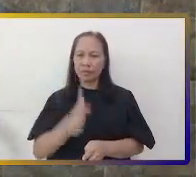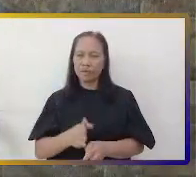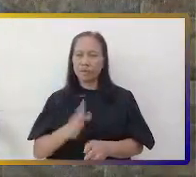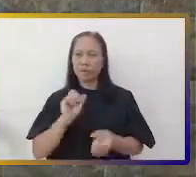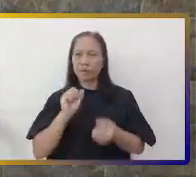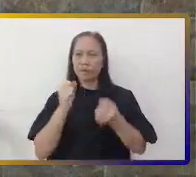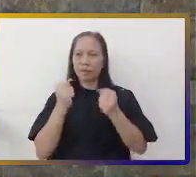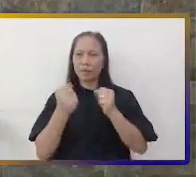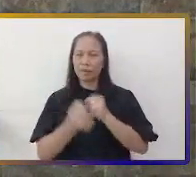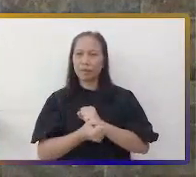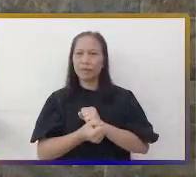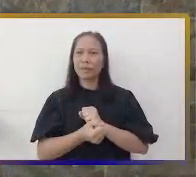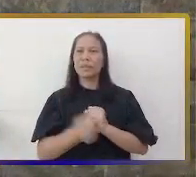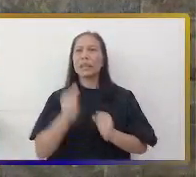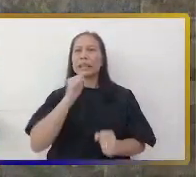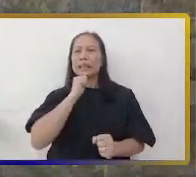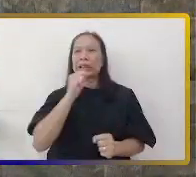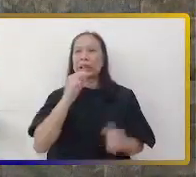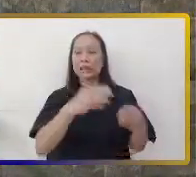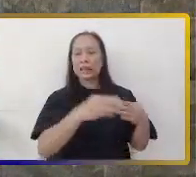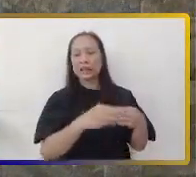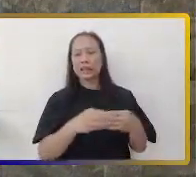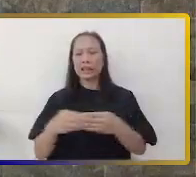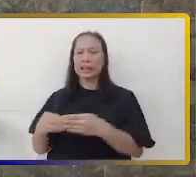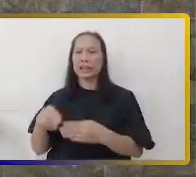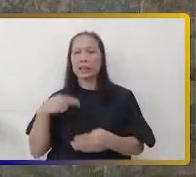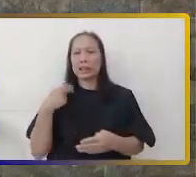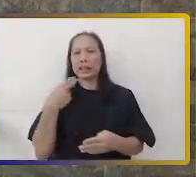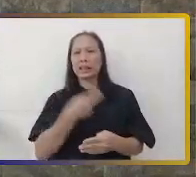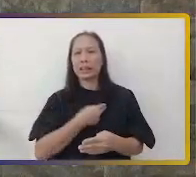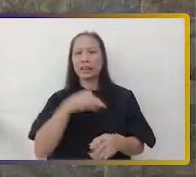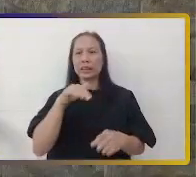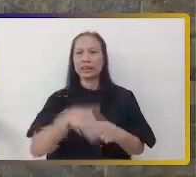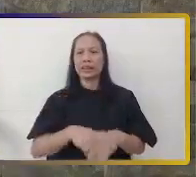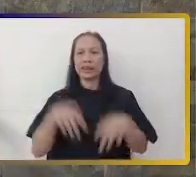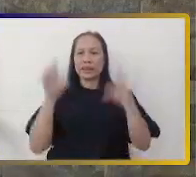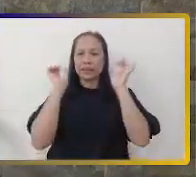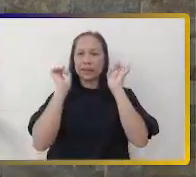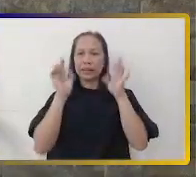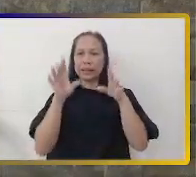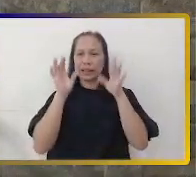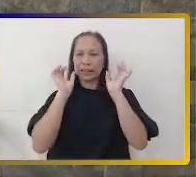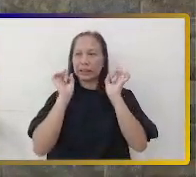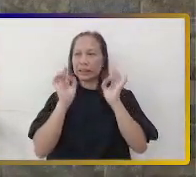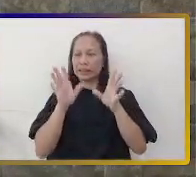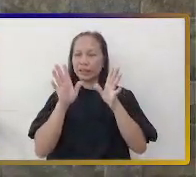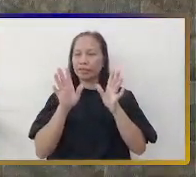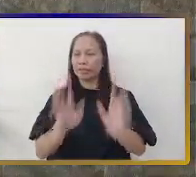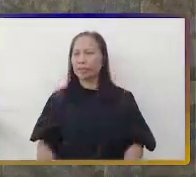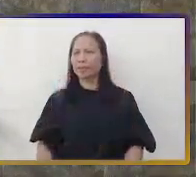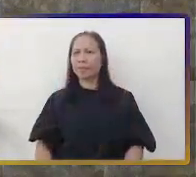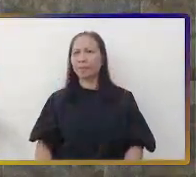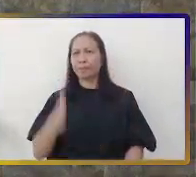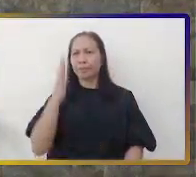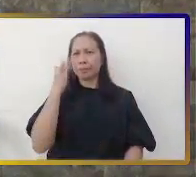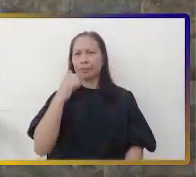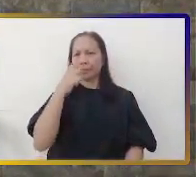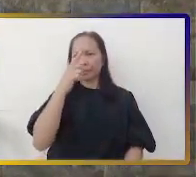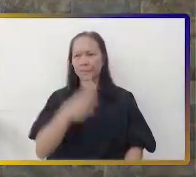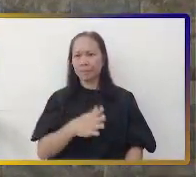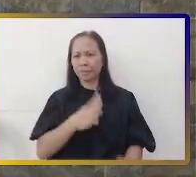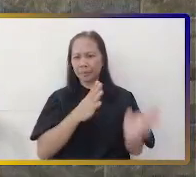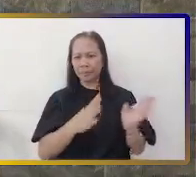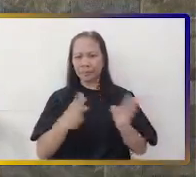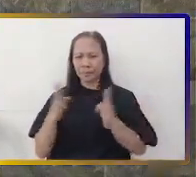pera natin you see now ting niyo po remember Bakit ba pinagpaplanuhan pa ng Diyos pati pera natin